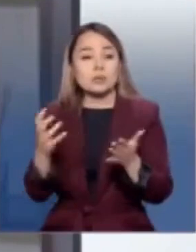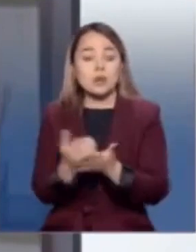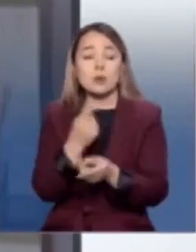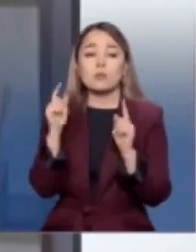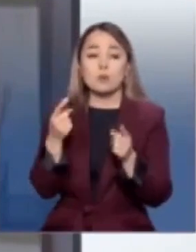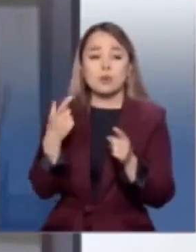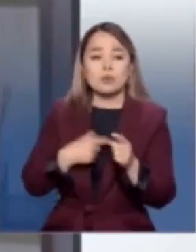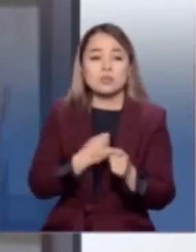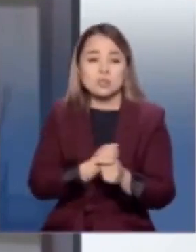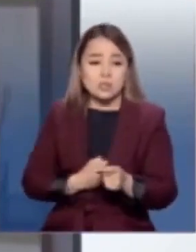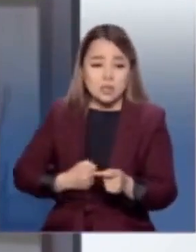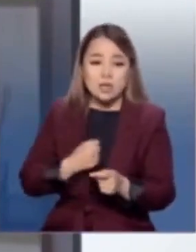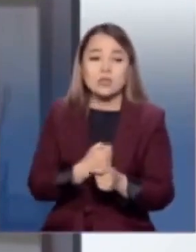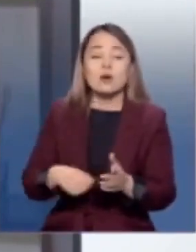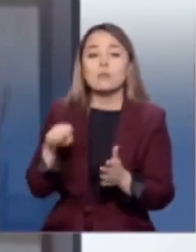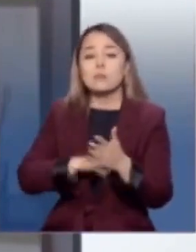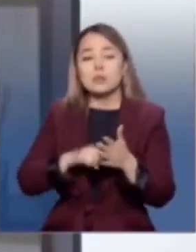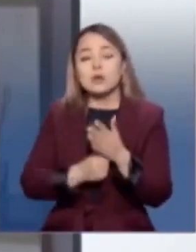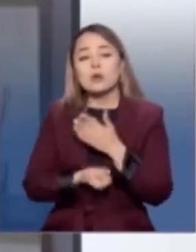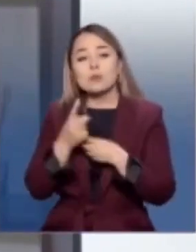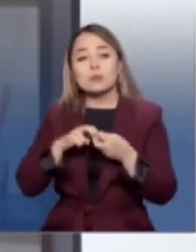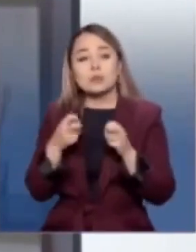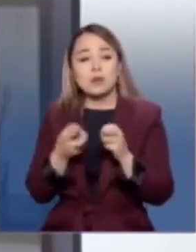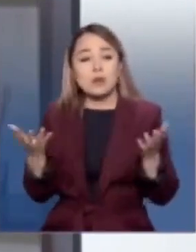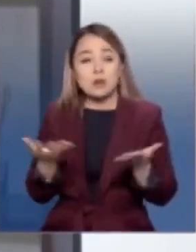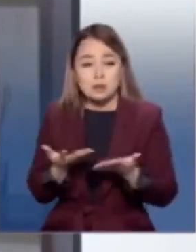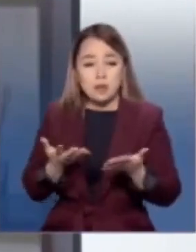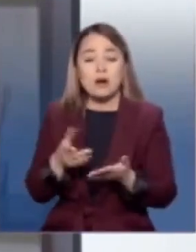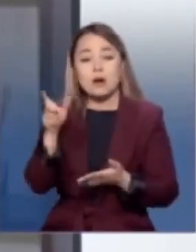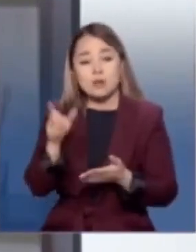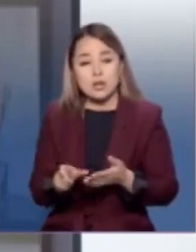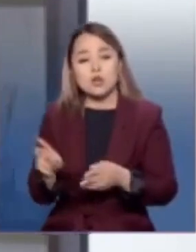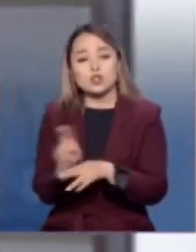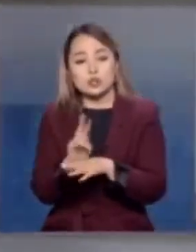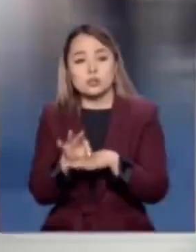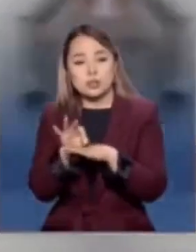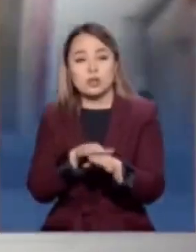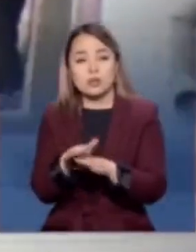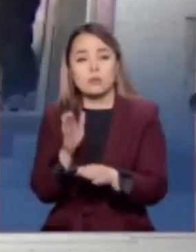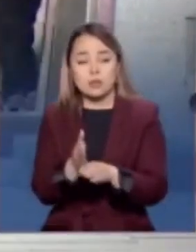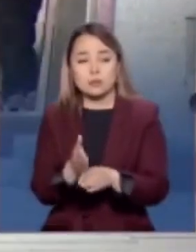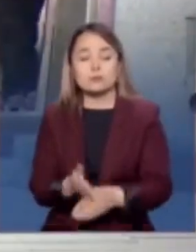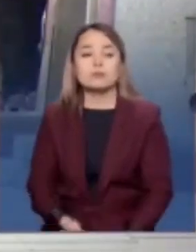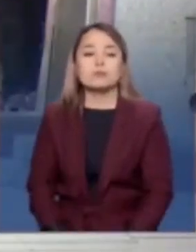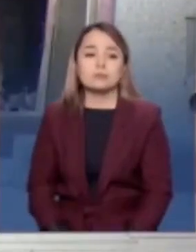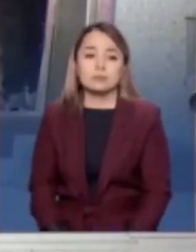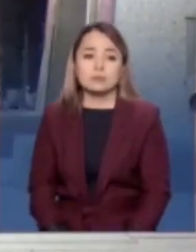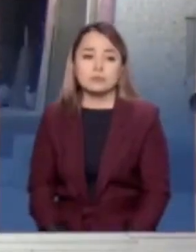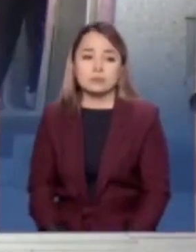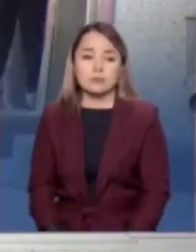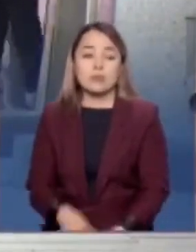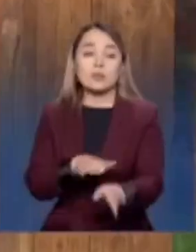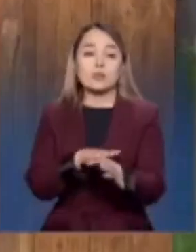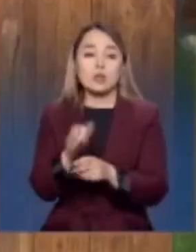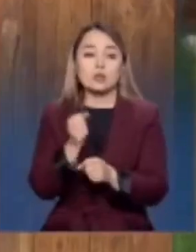ол агрессор, қандай жағдай оған туындады, содан кейін ол адамды емдейді. Оны іске асыруға